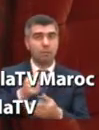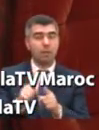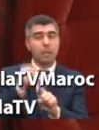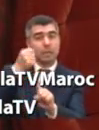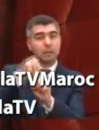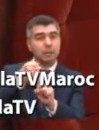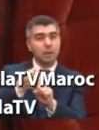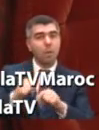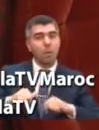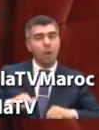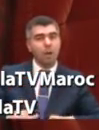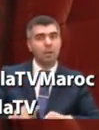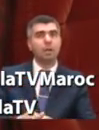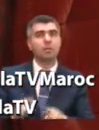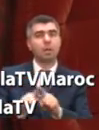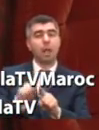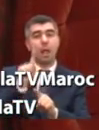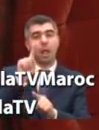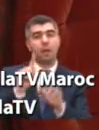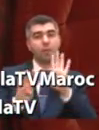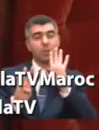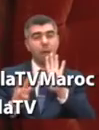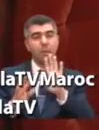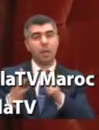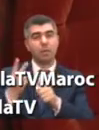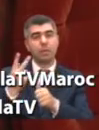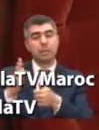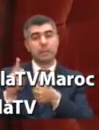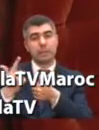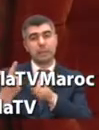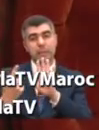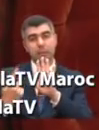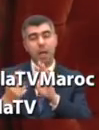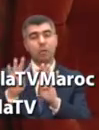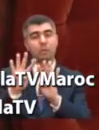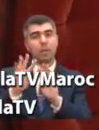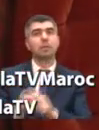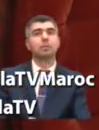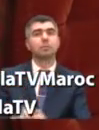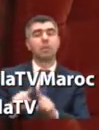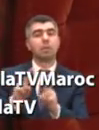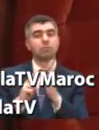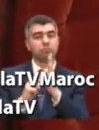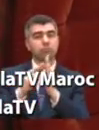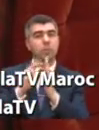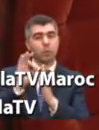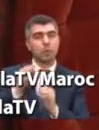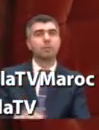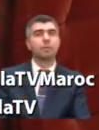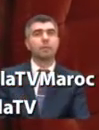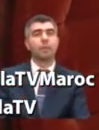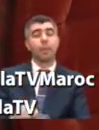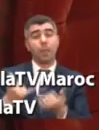اللي قامت بها الوزارة منذ 1987، وكان هناك تقدم يعني عبر العقود. اليوم ما